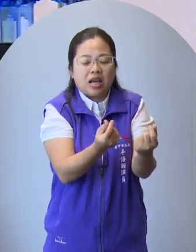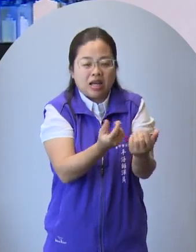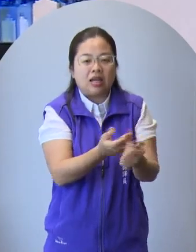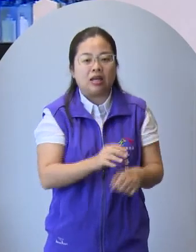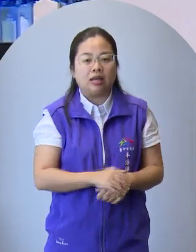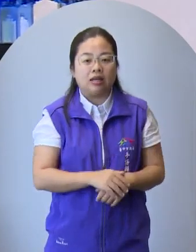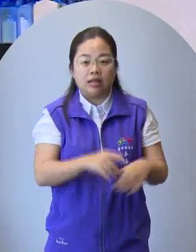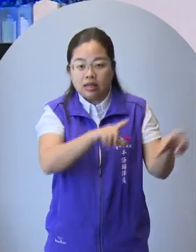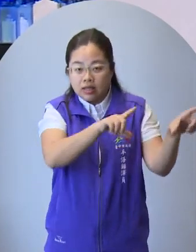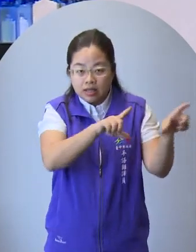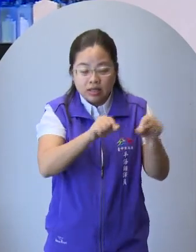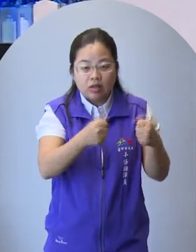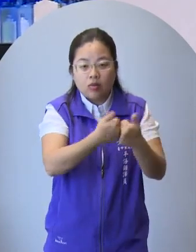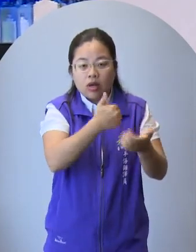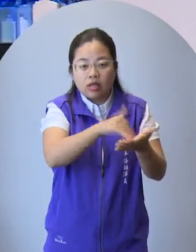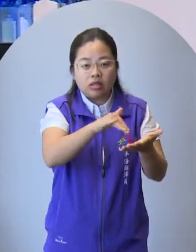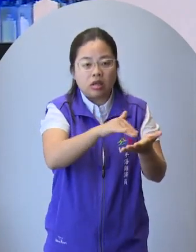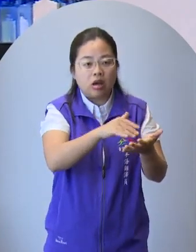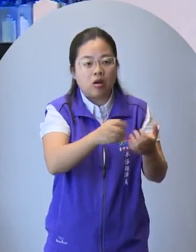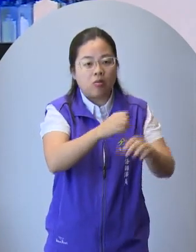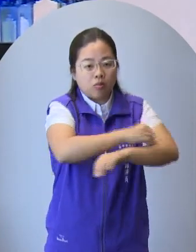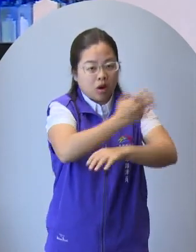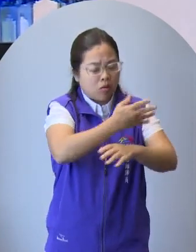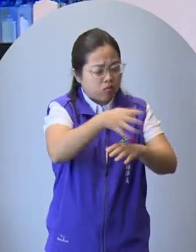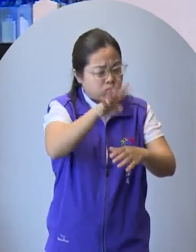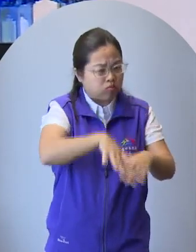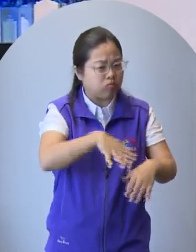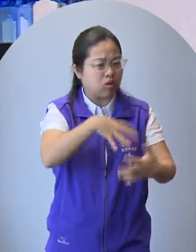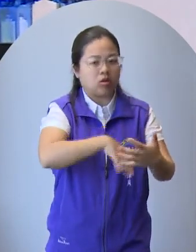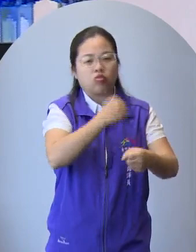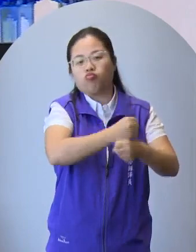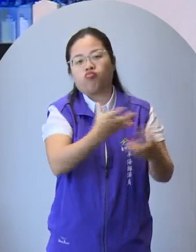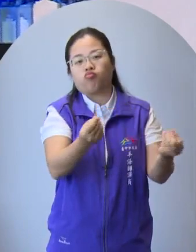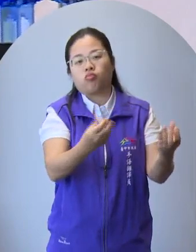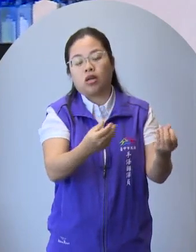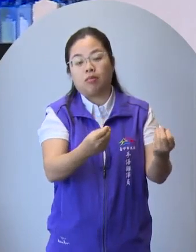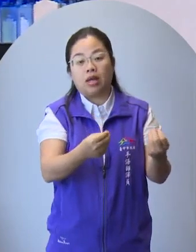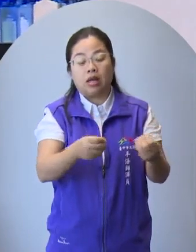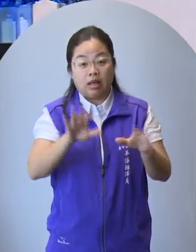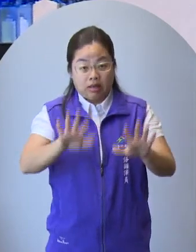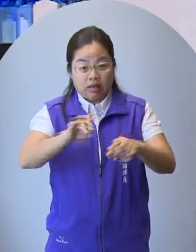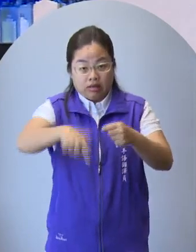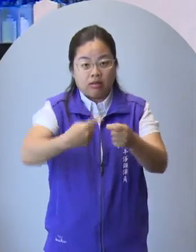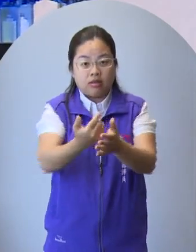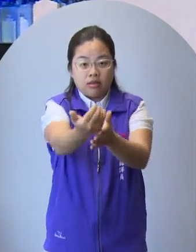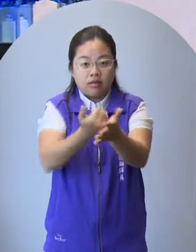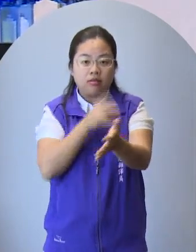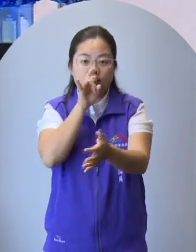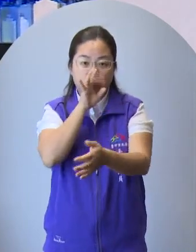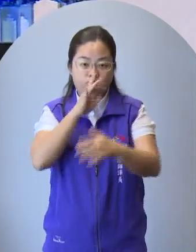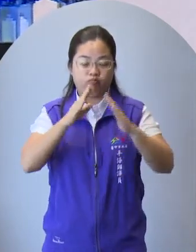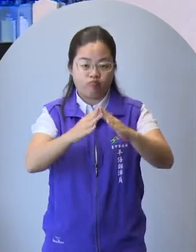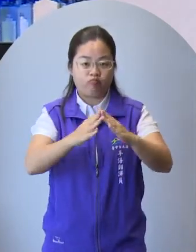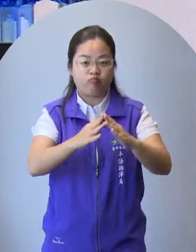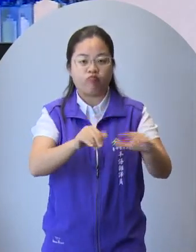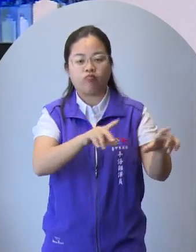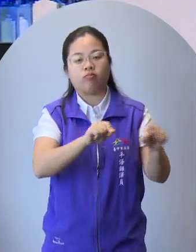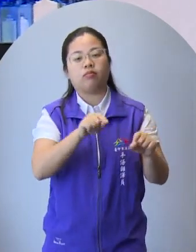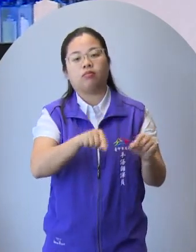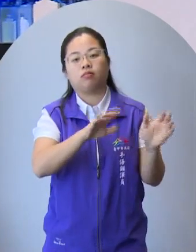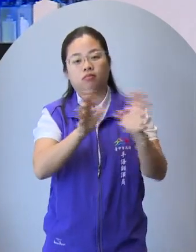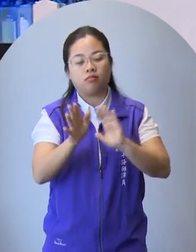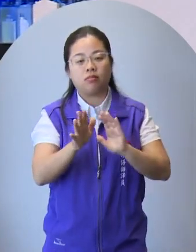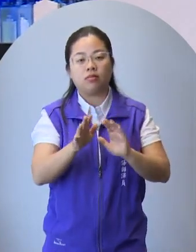按照会计的报表没有错，没有错哈。所以在我们今年以前，台中市都是采取这样的